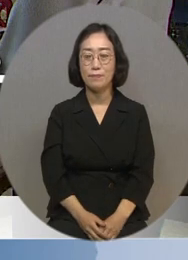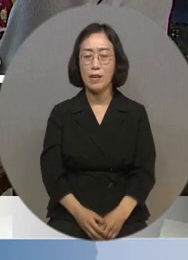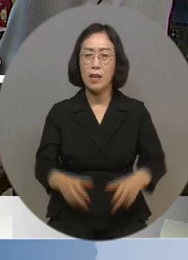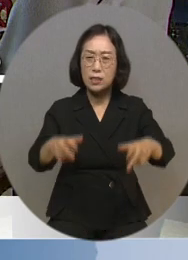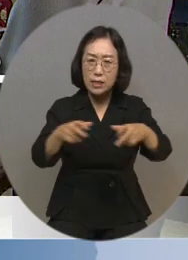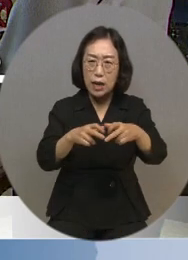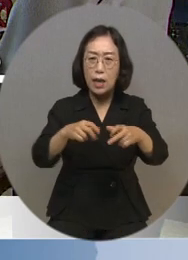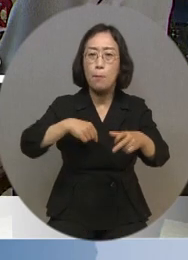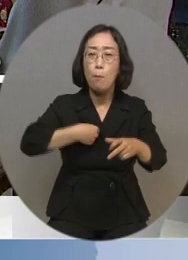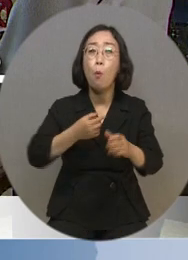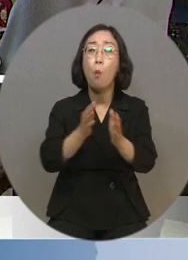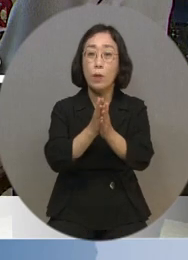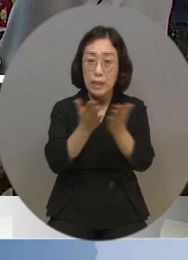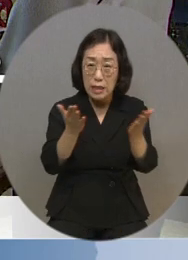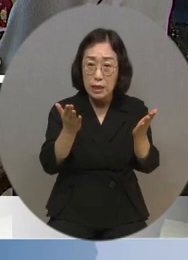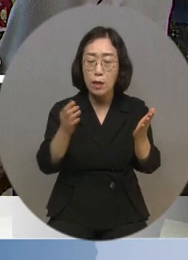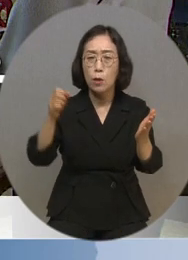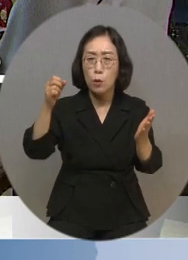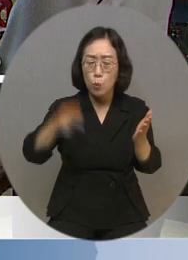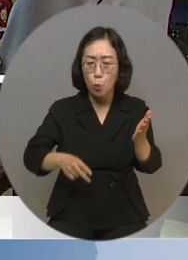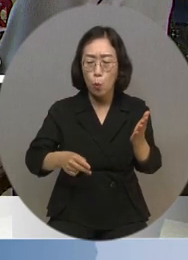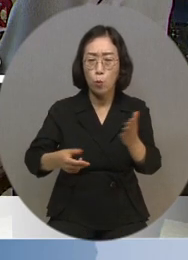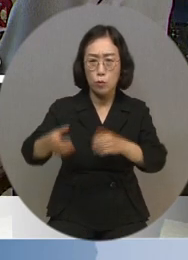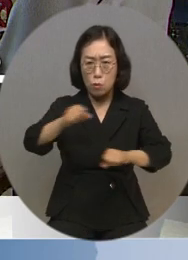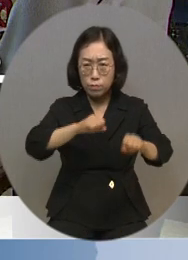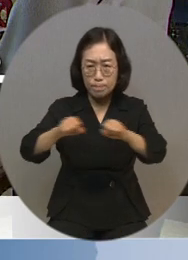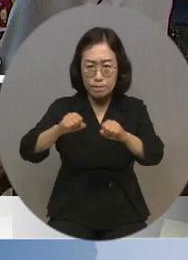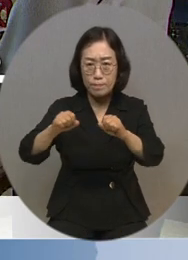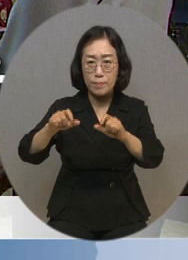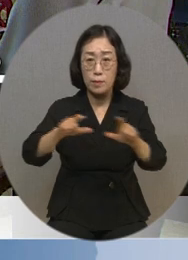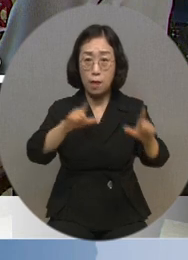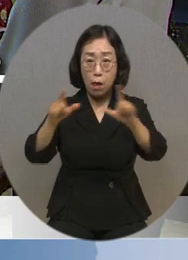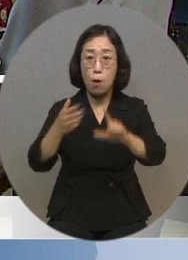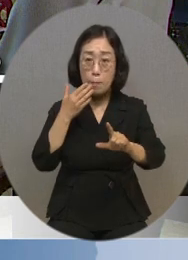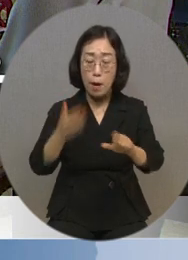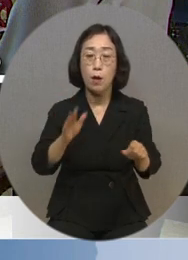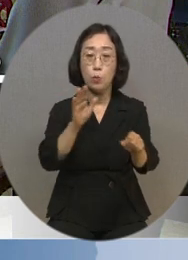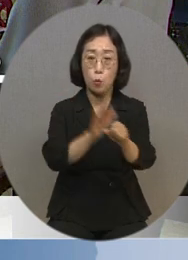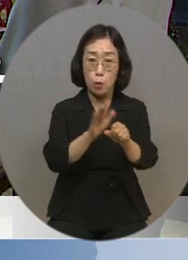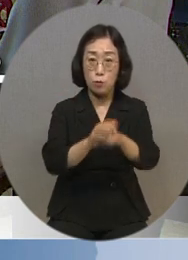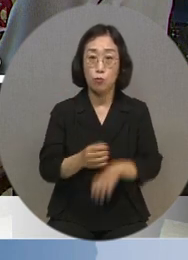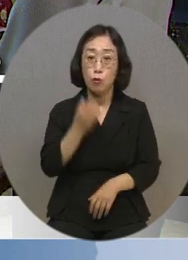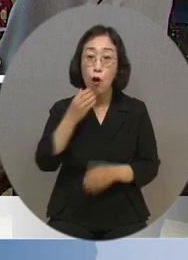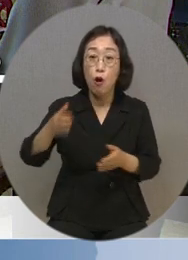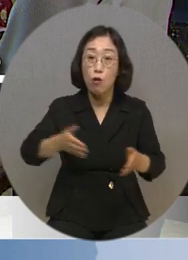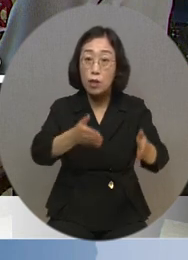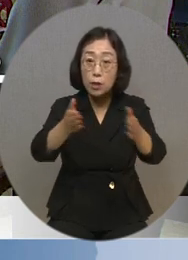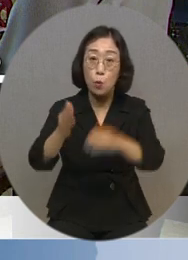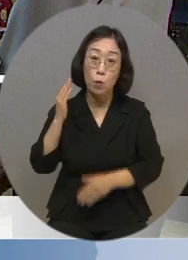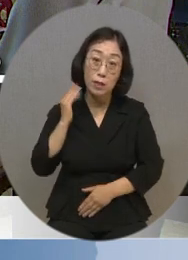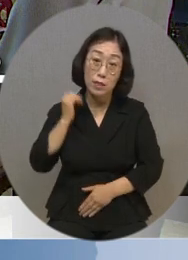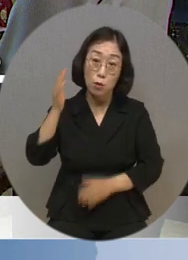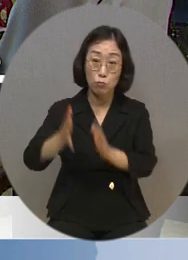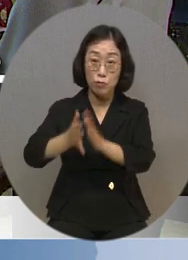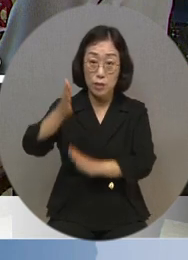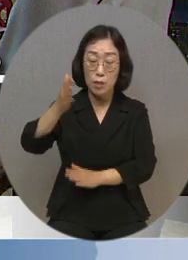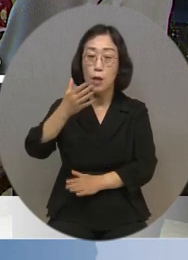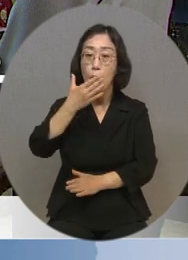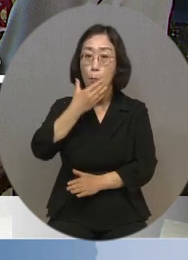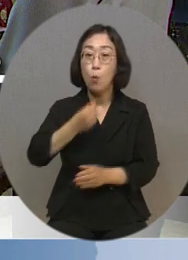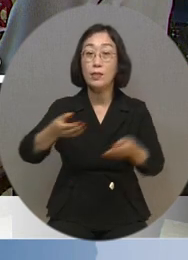장애인 당사자가 적극적이고 주도적으로 생활할 수 있도록 지원하는 경기도 의정부시 장애인